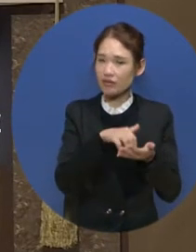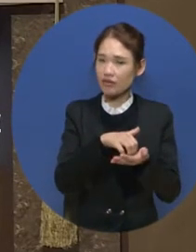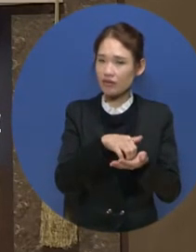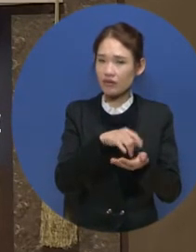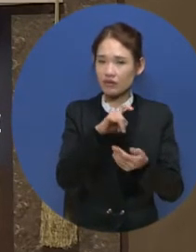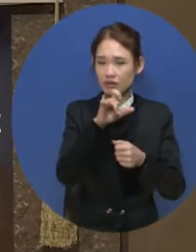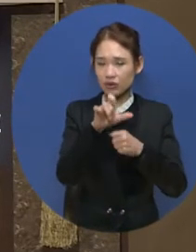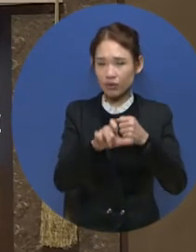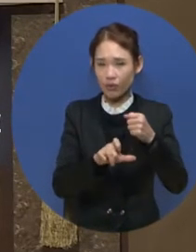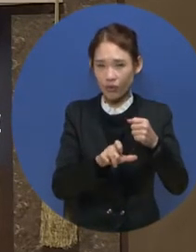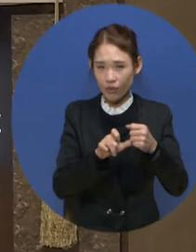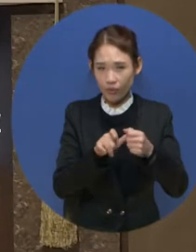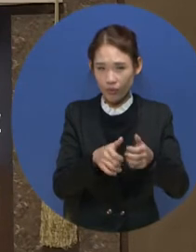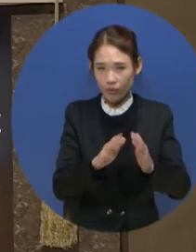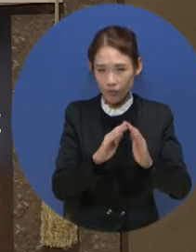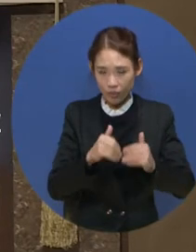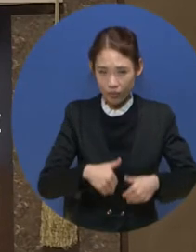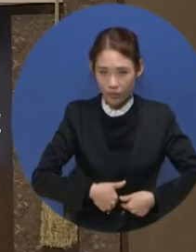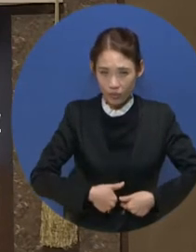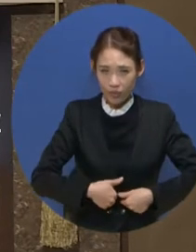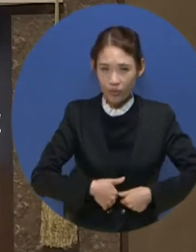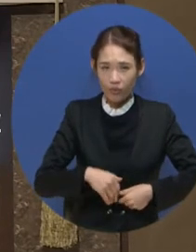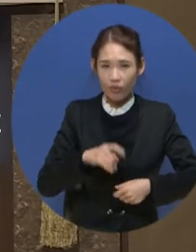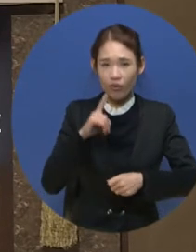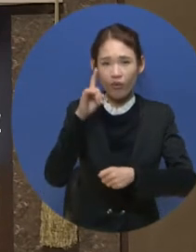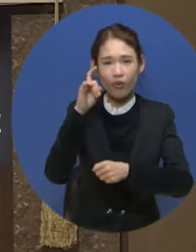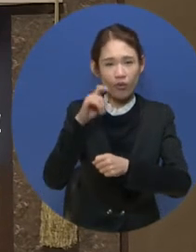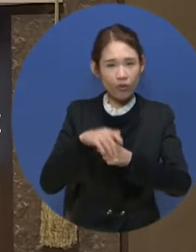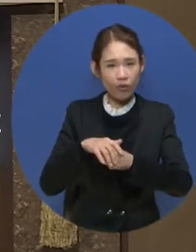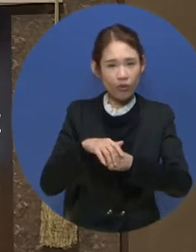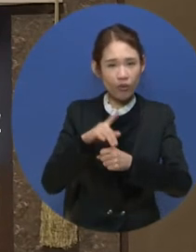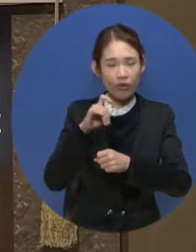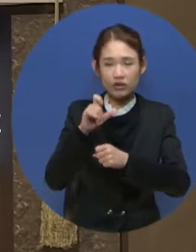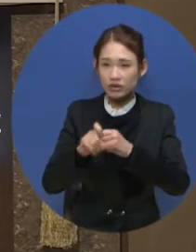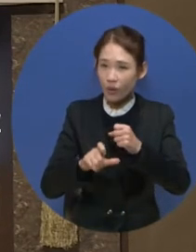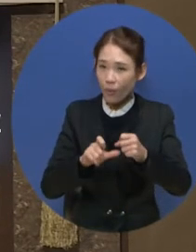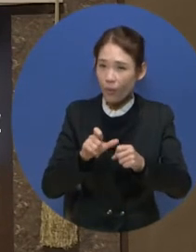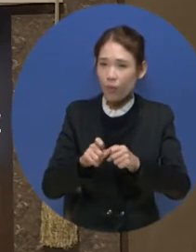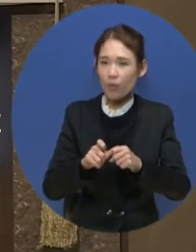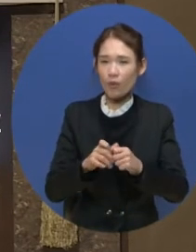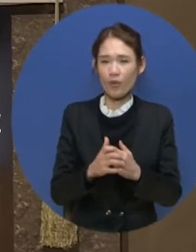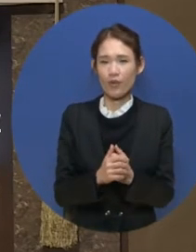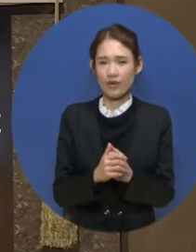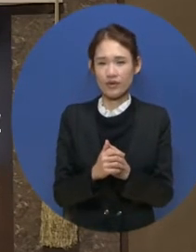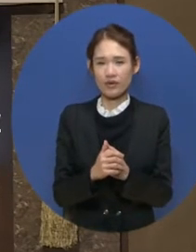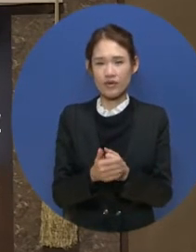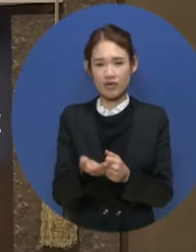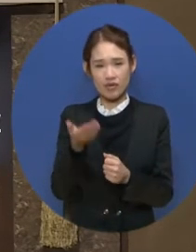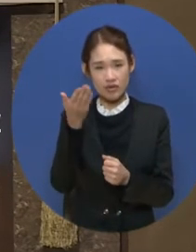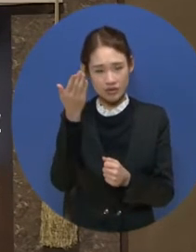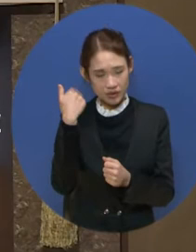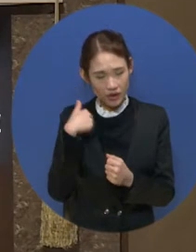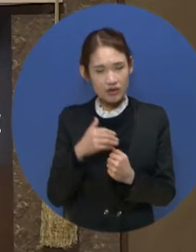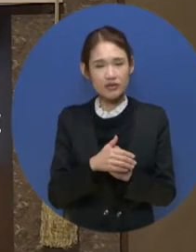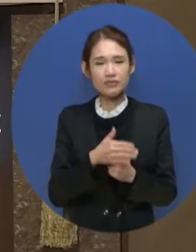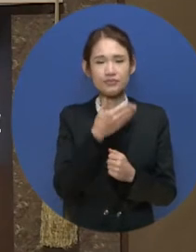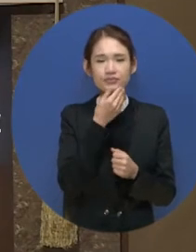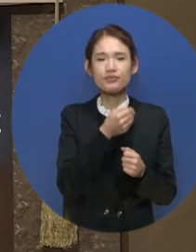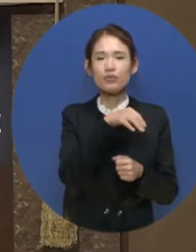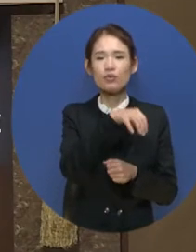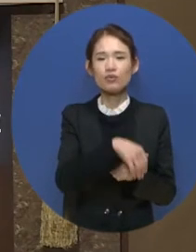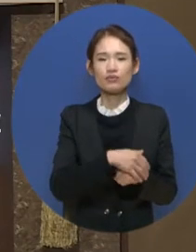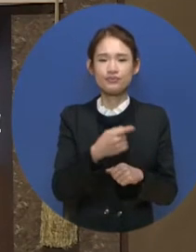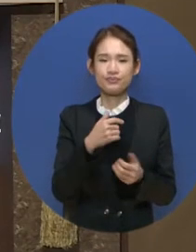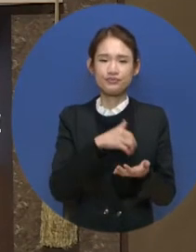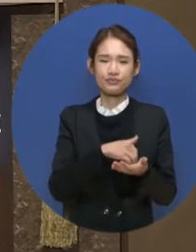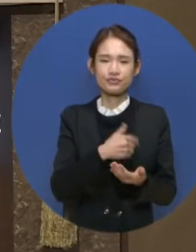한 15년 정도 시간이 필요했습니다 전에 15년간 되네 그전에 인제 그 저희 복지관 이